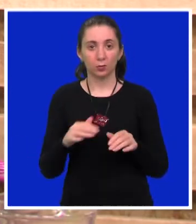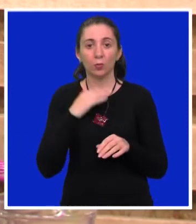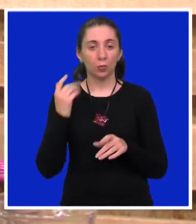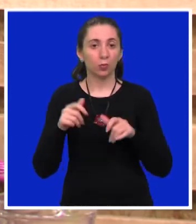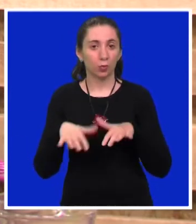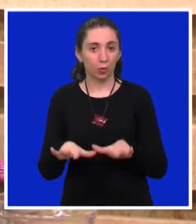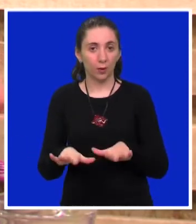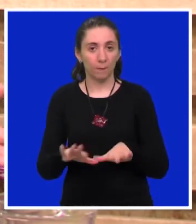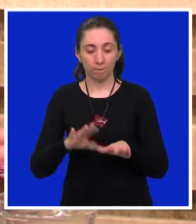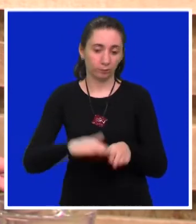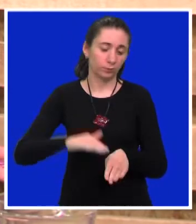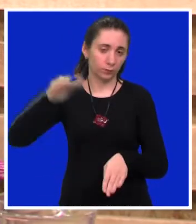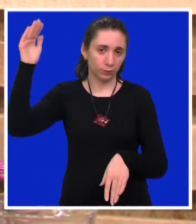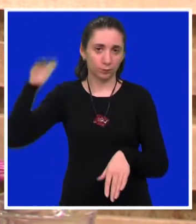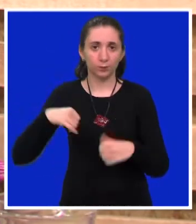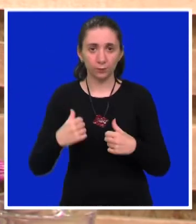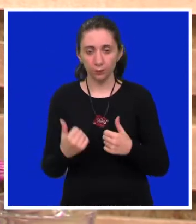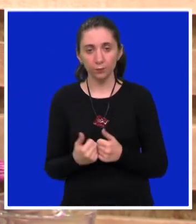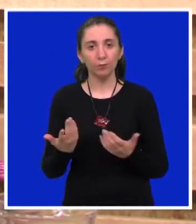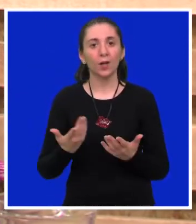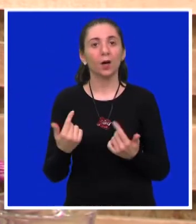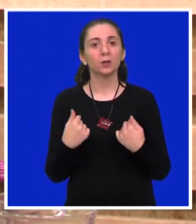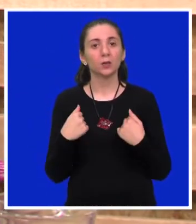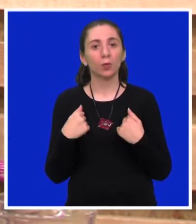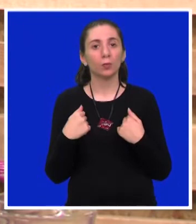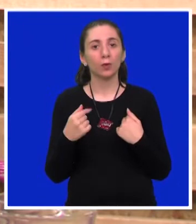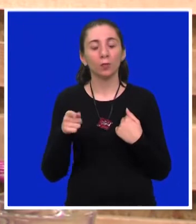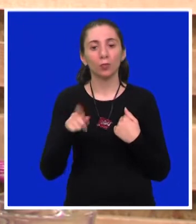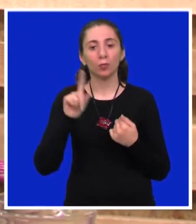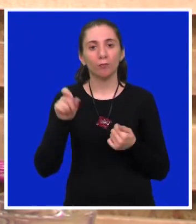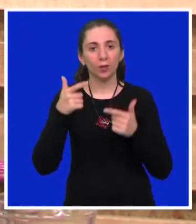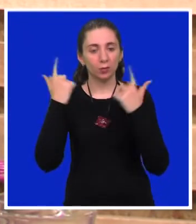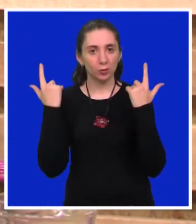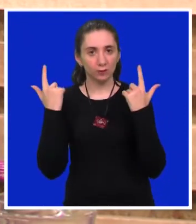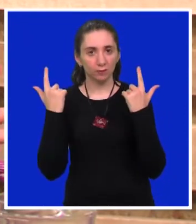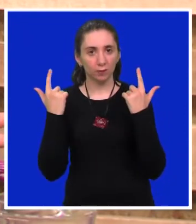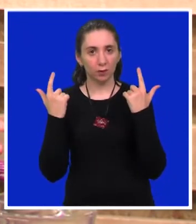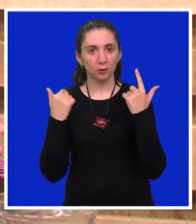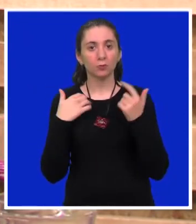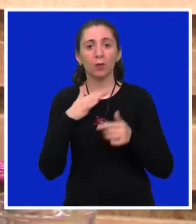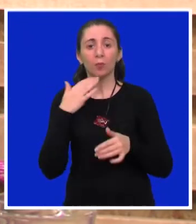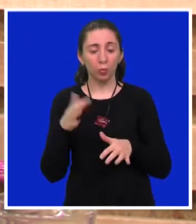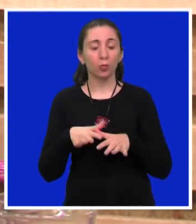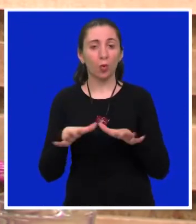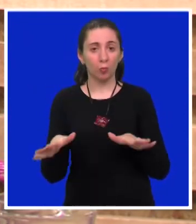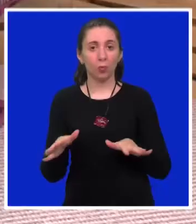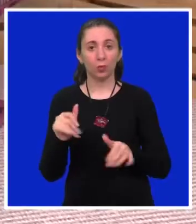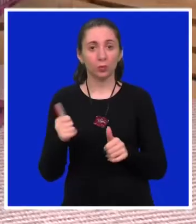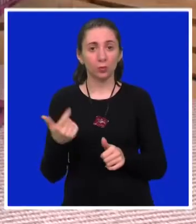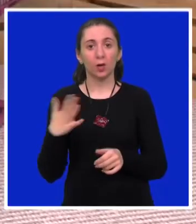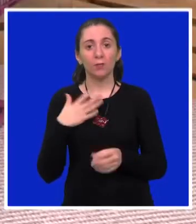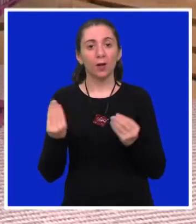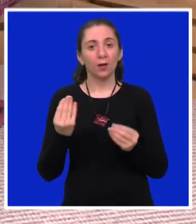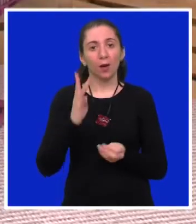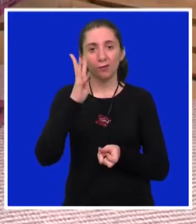do velikog broja ljudi, svih generacija. Gdje smo mi ipak po tom pitanju svijesti? Znamo da tu ima puno prostora, ali imate